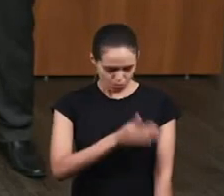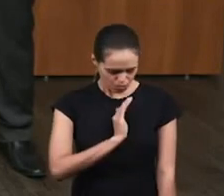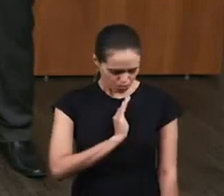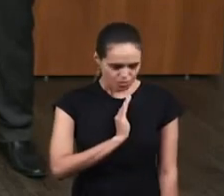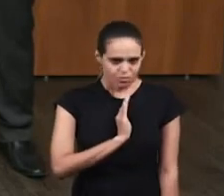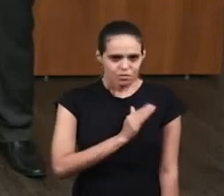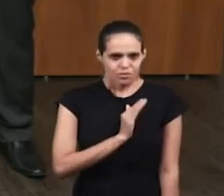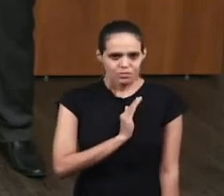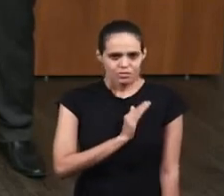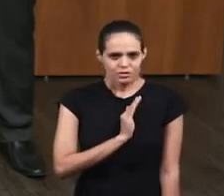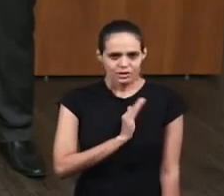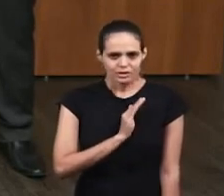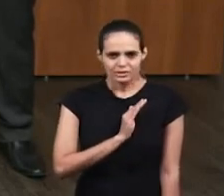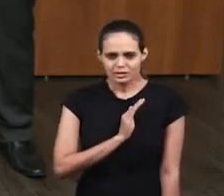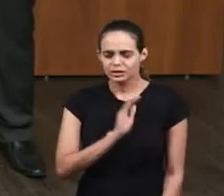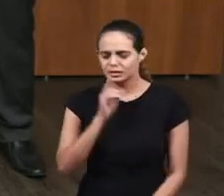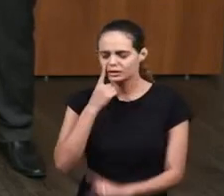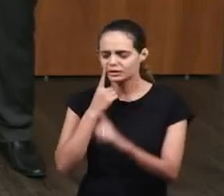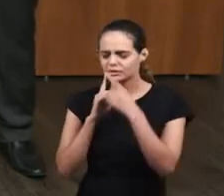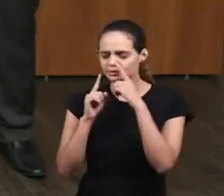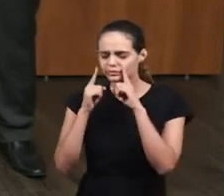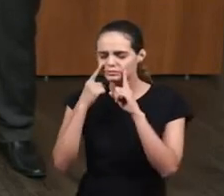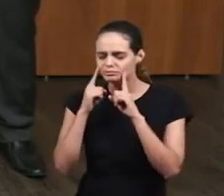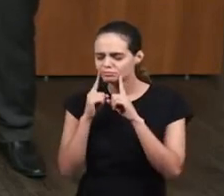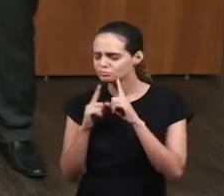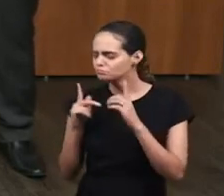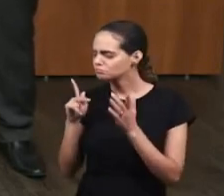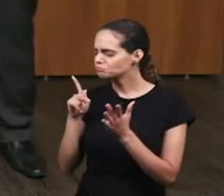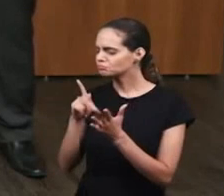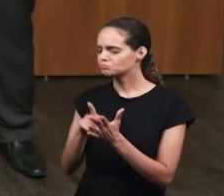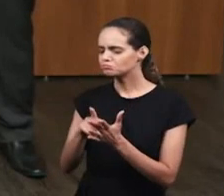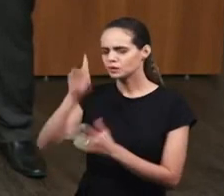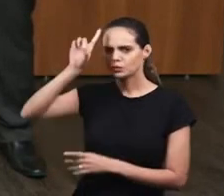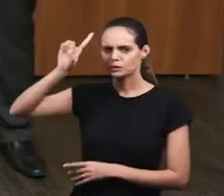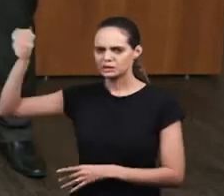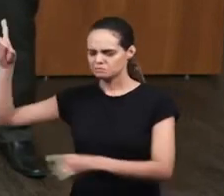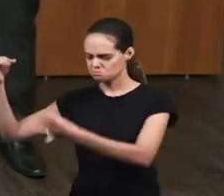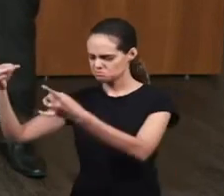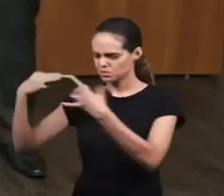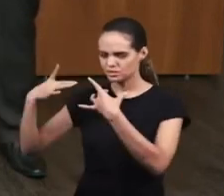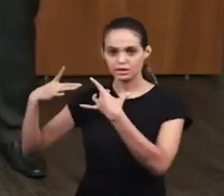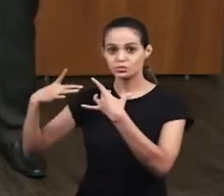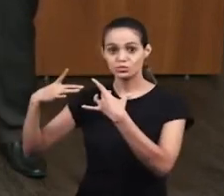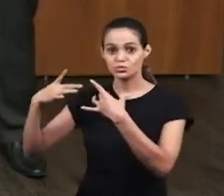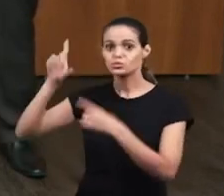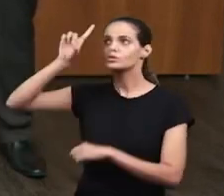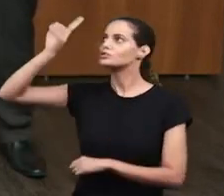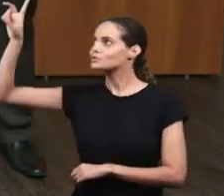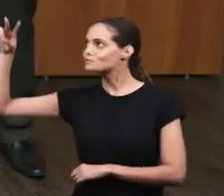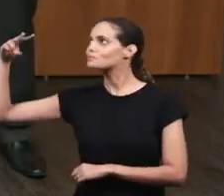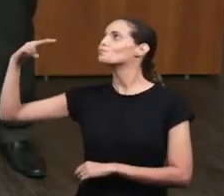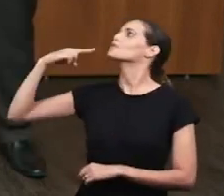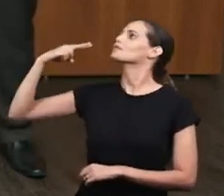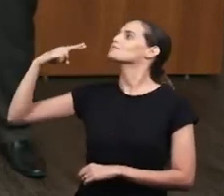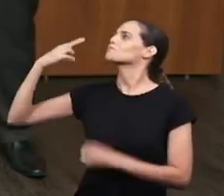schreibt, auch von König David geschrieben in Vers 19, wo ein herrliches